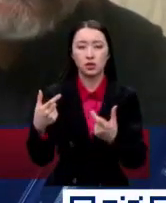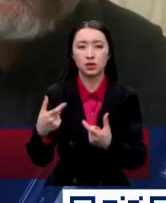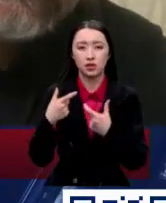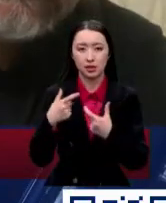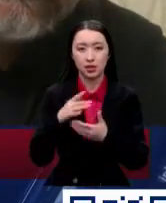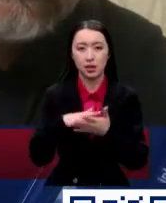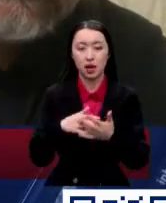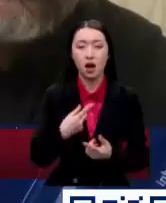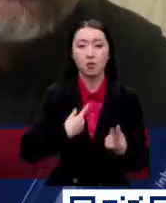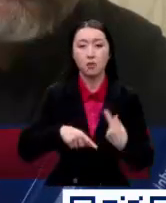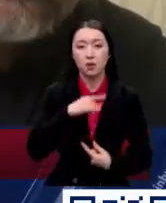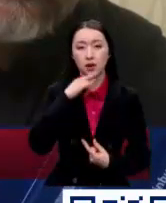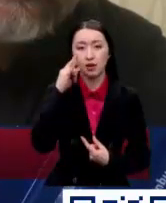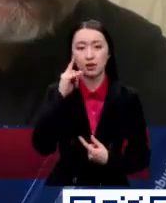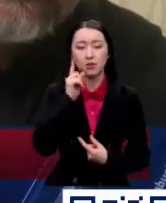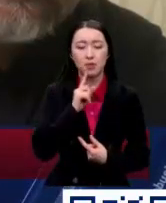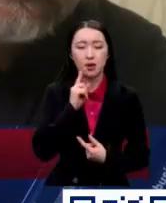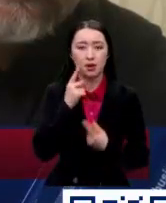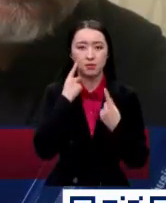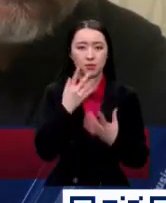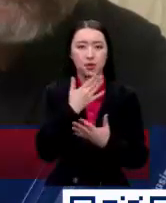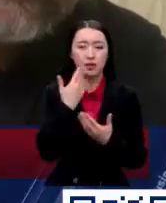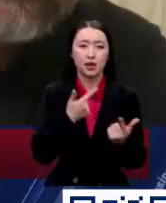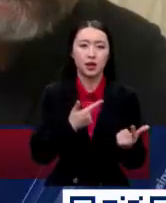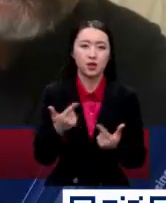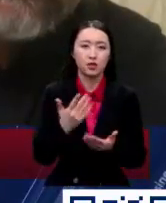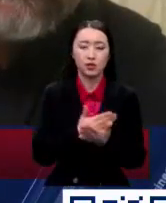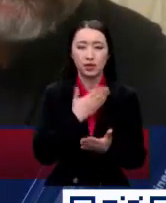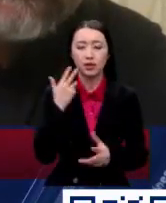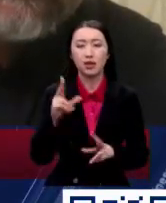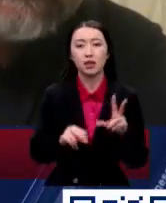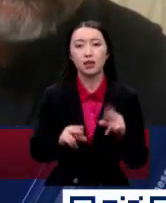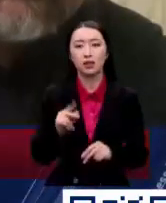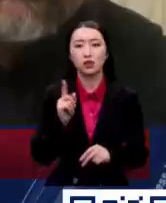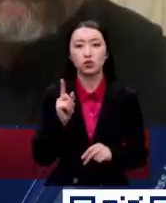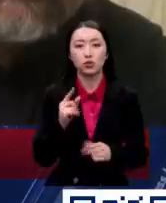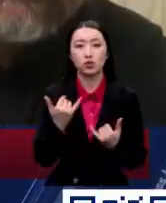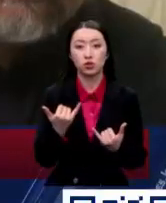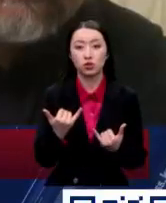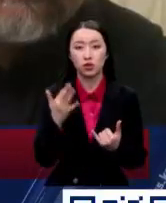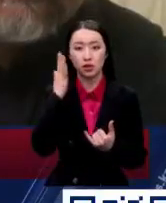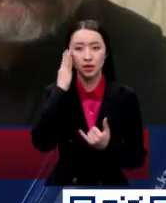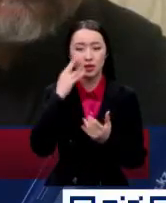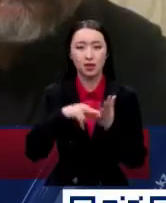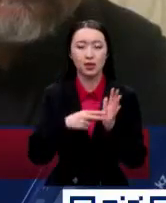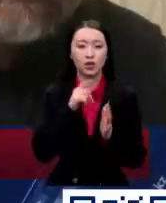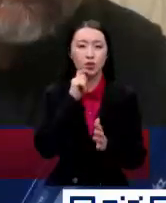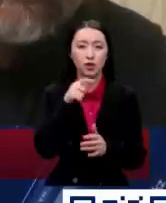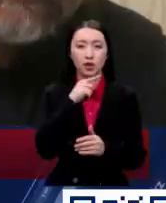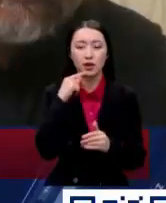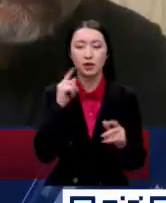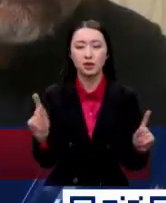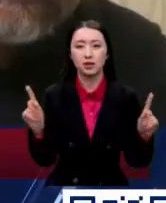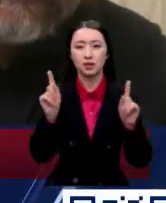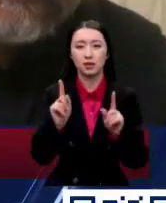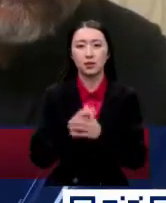ли мы к ним, пока ясного, наверное, понимания все же нет. Надеемся, что вот прозвучавшие сегодня намерения Украины и России сесть за стол